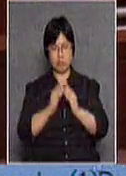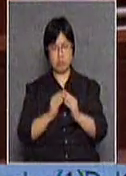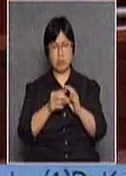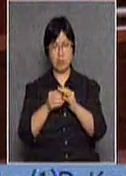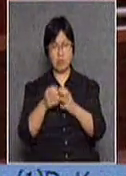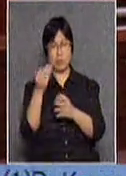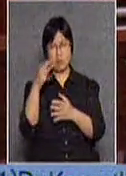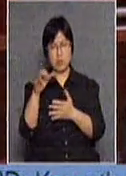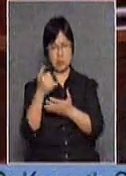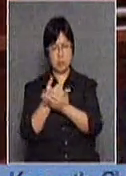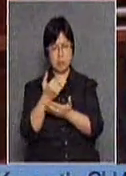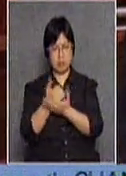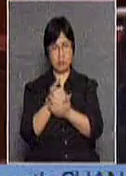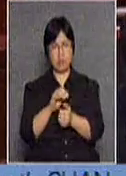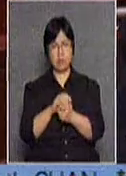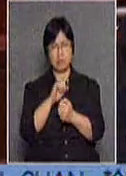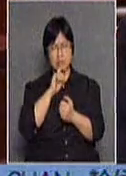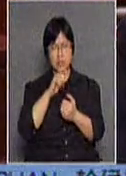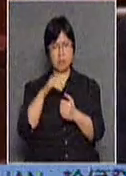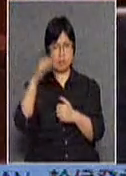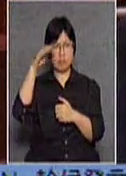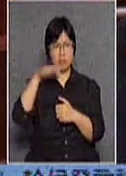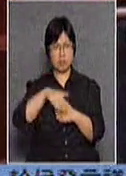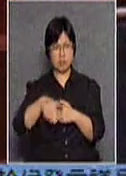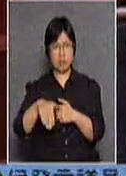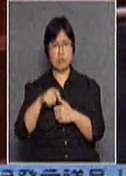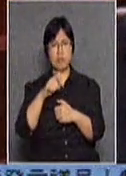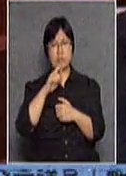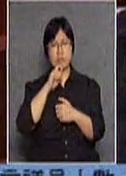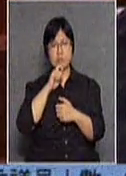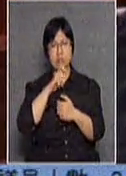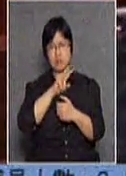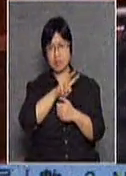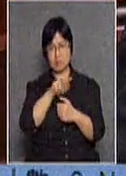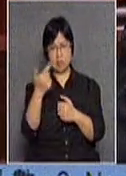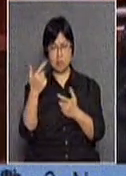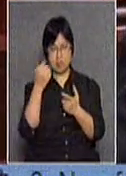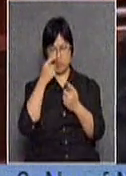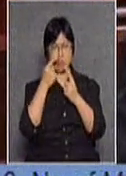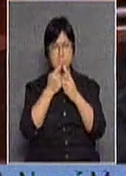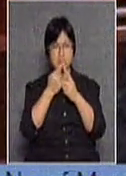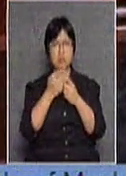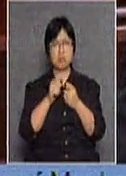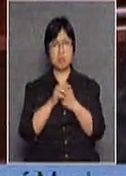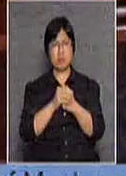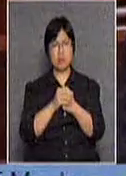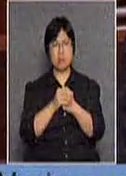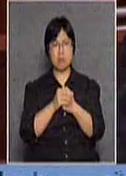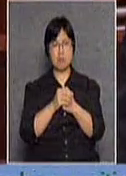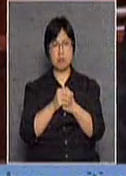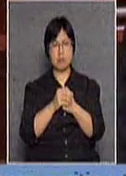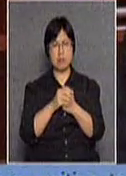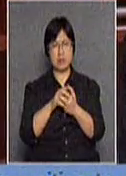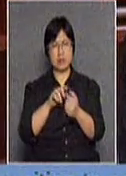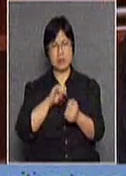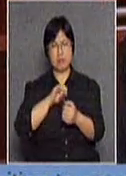嘅人命，有大人有小朋友咧，係亦都見到好多市民係好痛恨海事